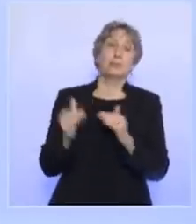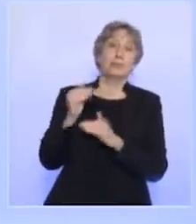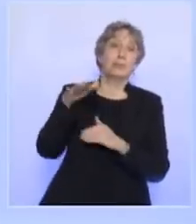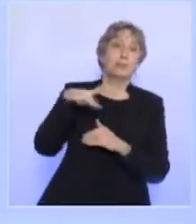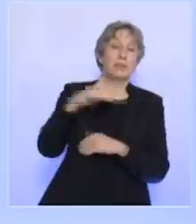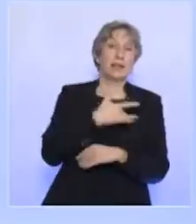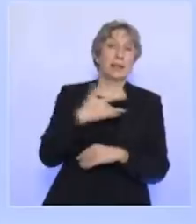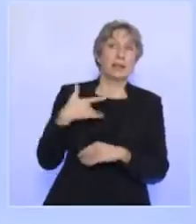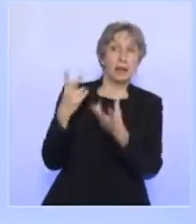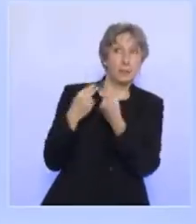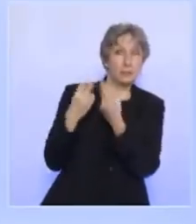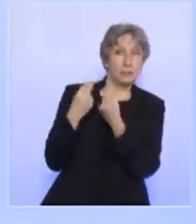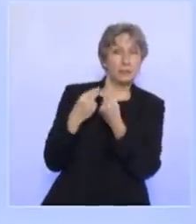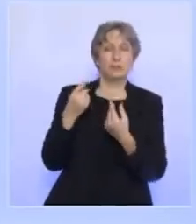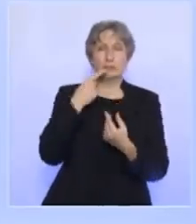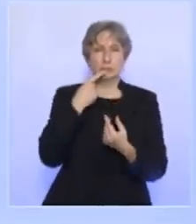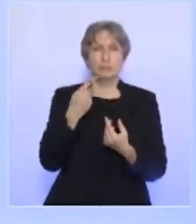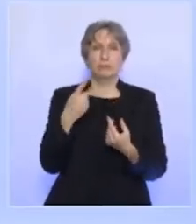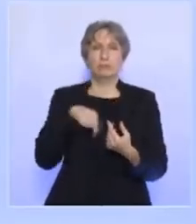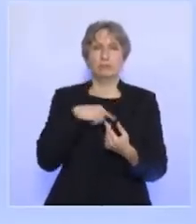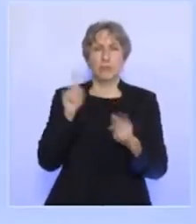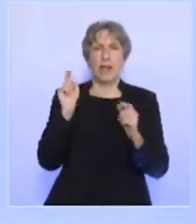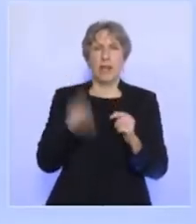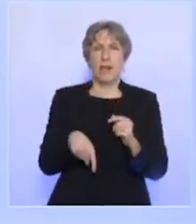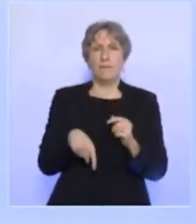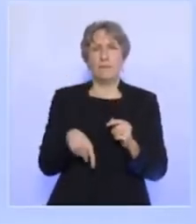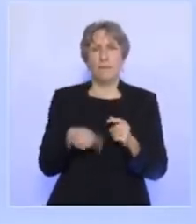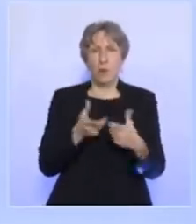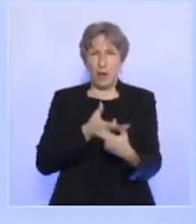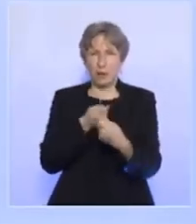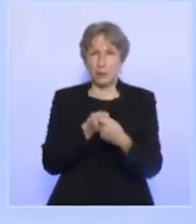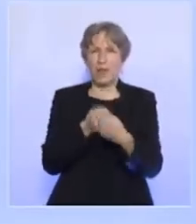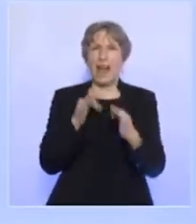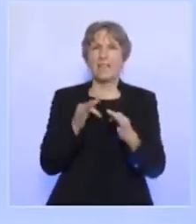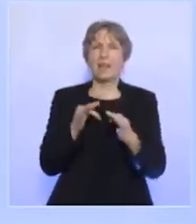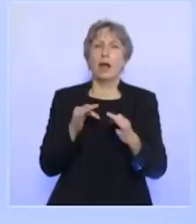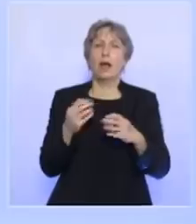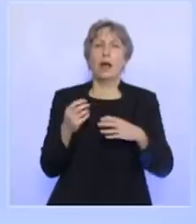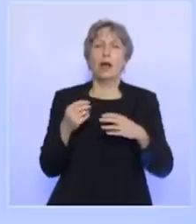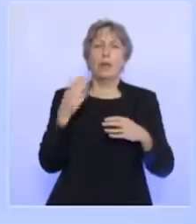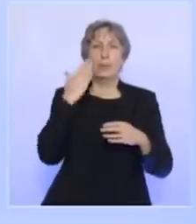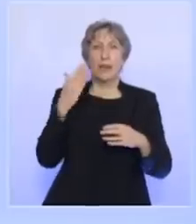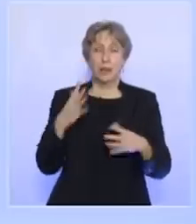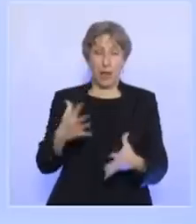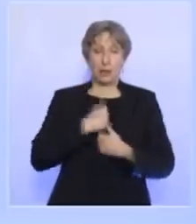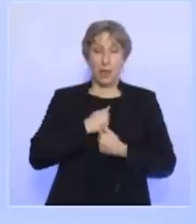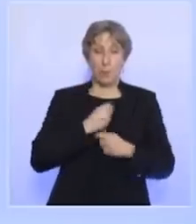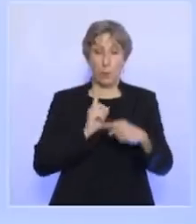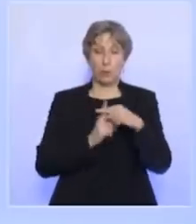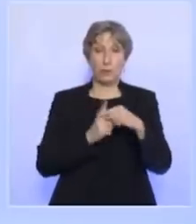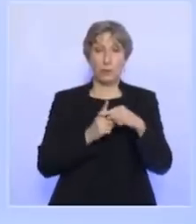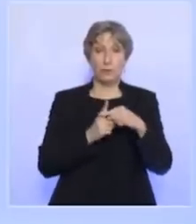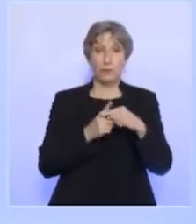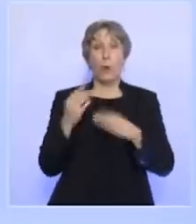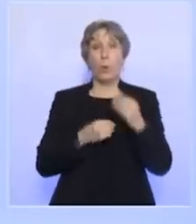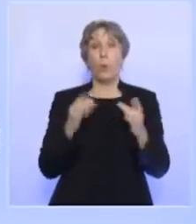autorités sanitaires, à ajuster notre doctrine sur la durée d'isolement lorsque vous êtes positif ou lorsque